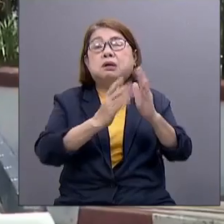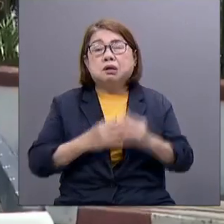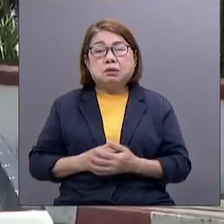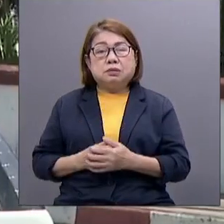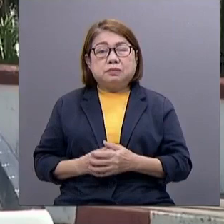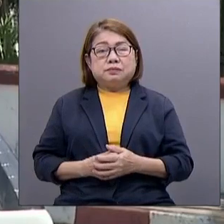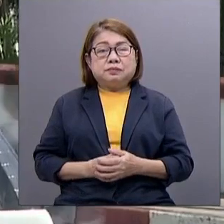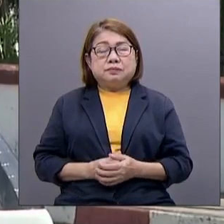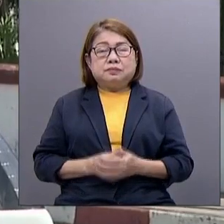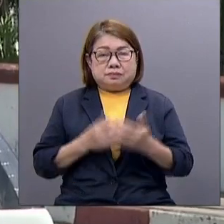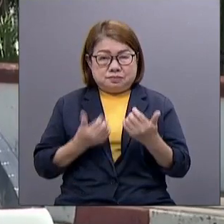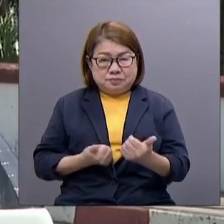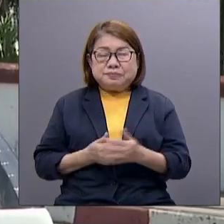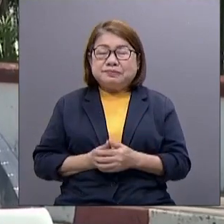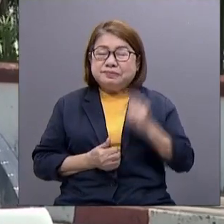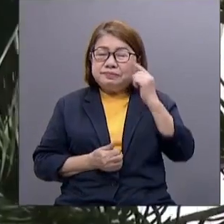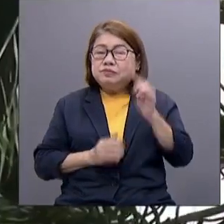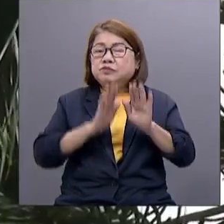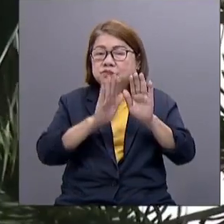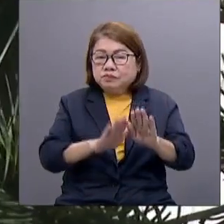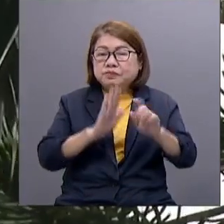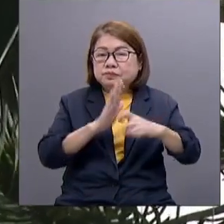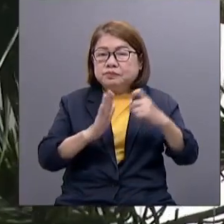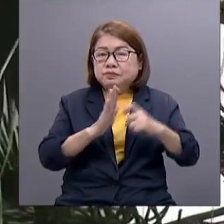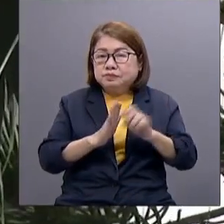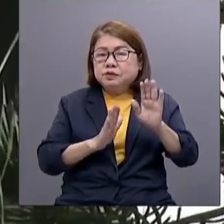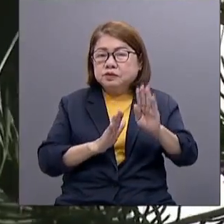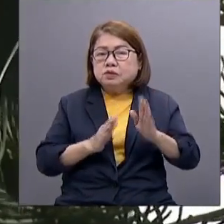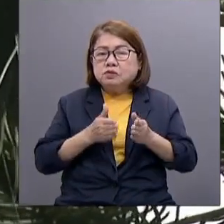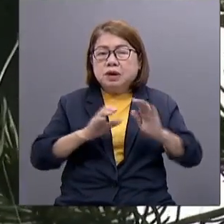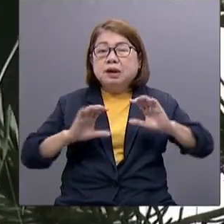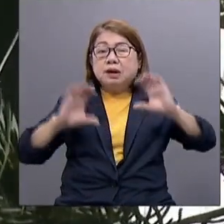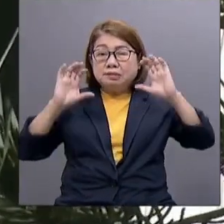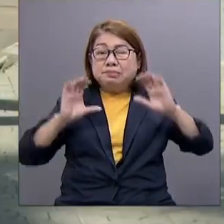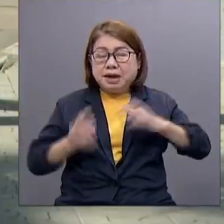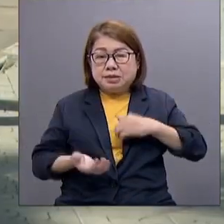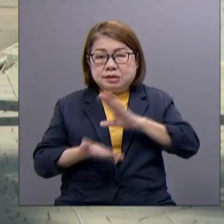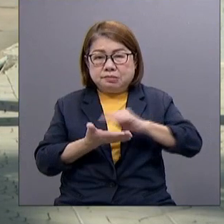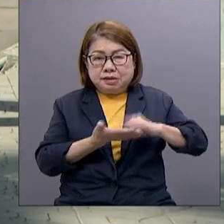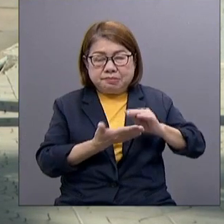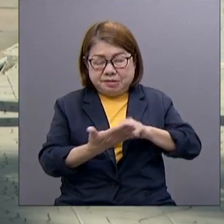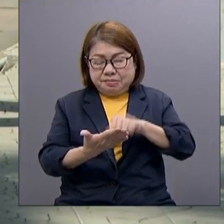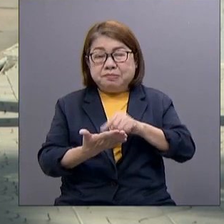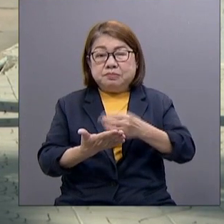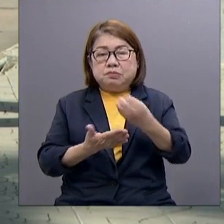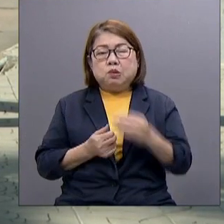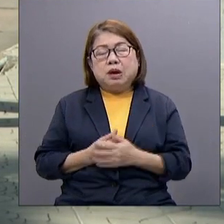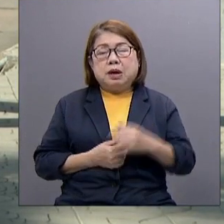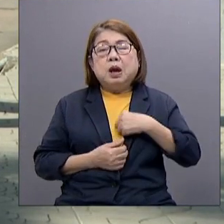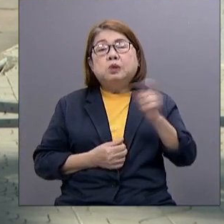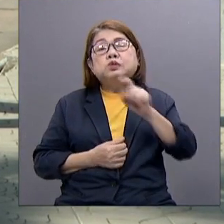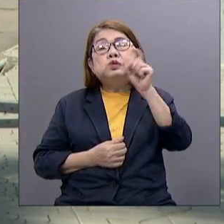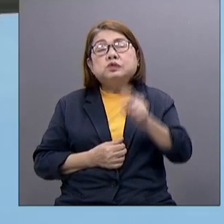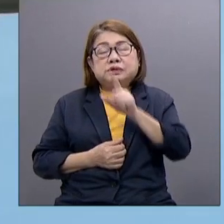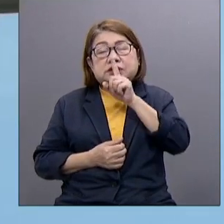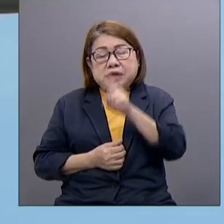ได้ทั้งหมดนี้มันเป็นข้อสังเกตจากหน่วยงานรัฐบางแห่งที่ดิฉันรวบรวมมานะคะแล้วก็เลยมีคำถามว่าในการ